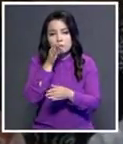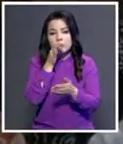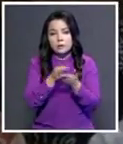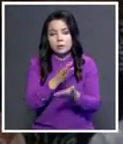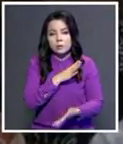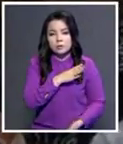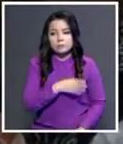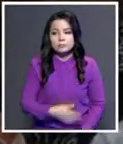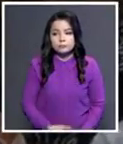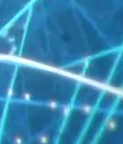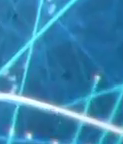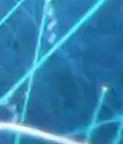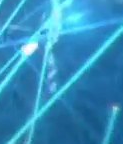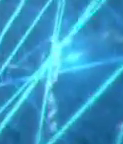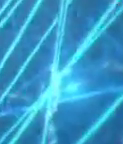үмітті.